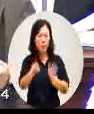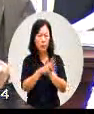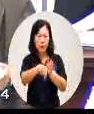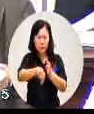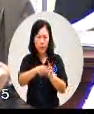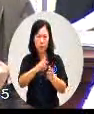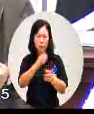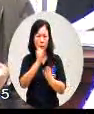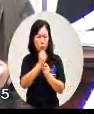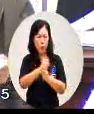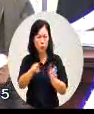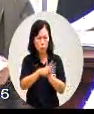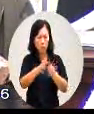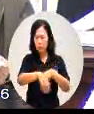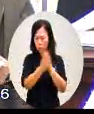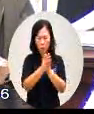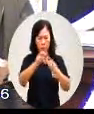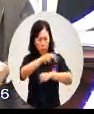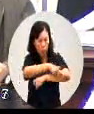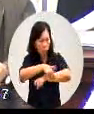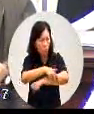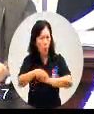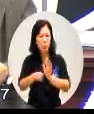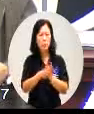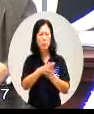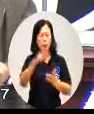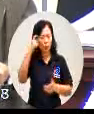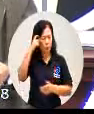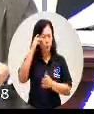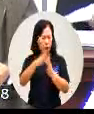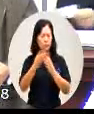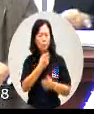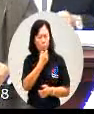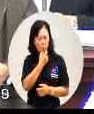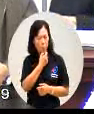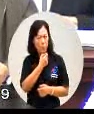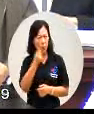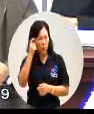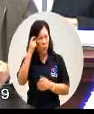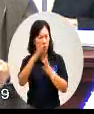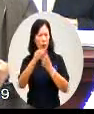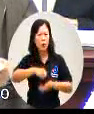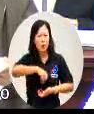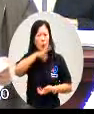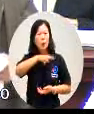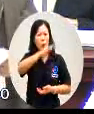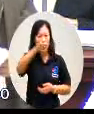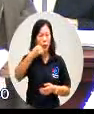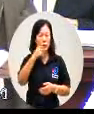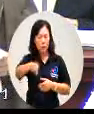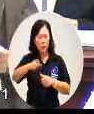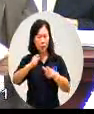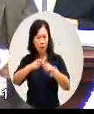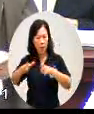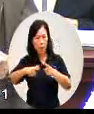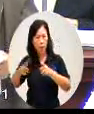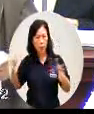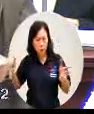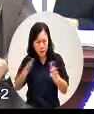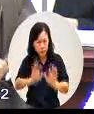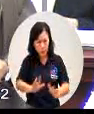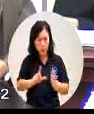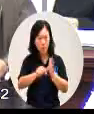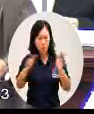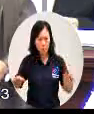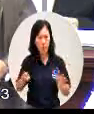进行整观的规划。我想这个部分，我们愿意跟寿山国家自然公园现阶段。